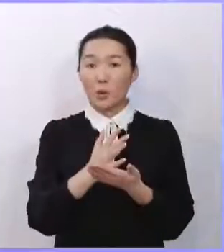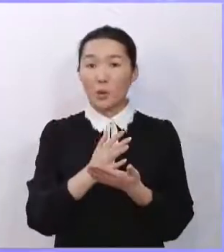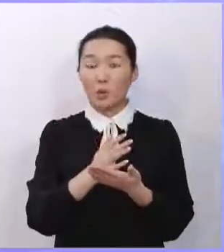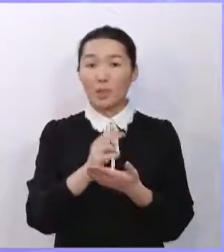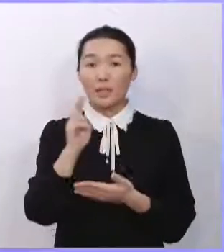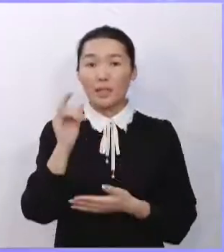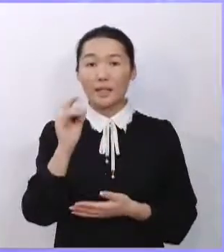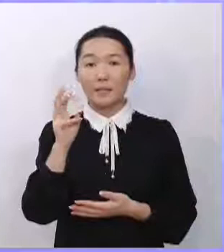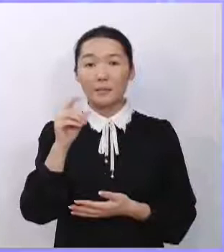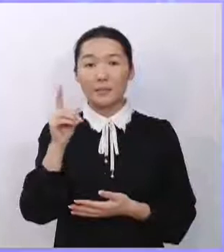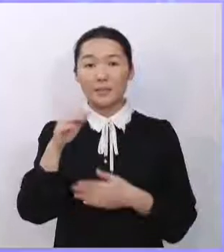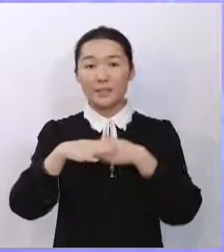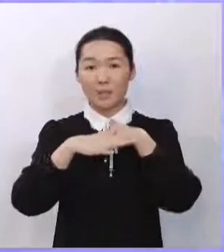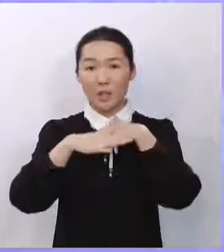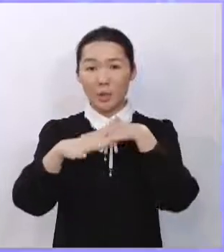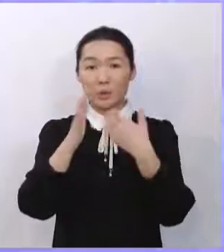Кымыз жайлоодо болот.